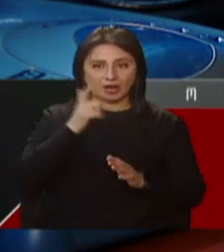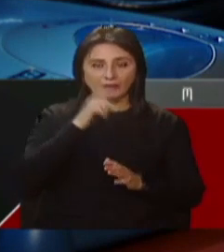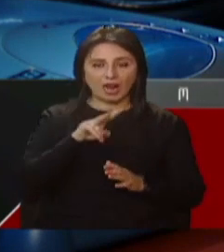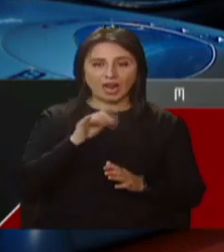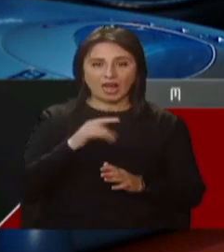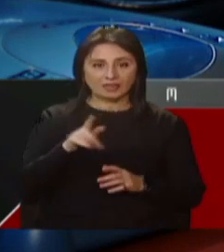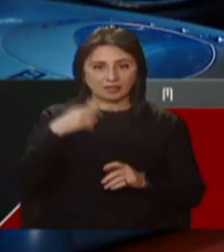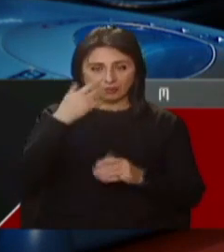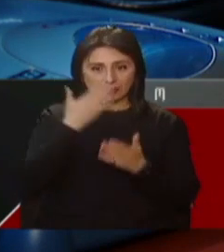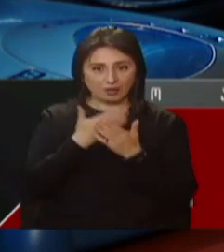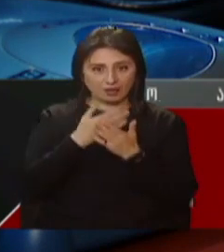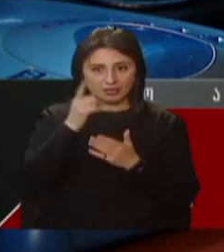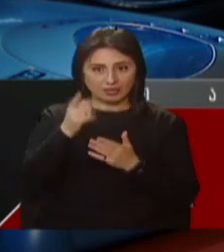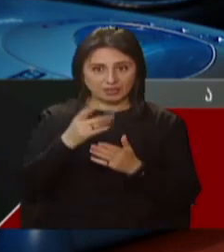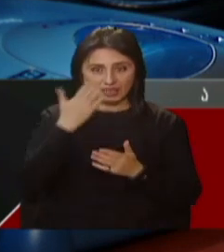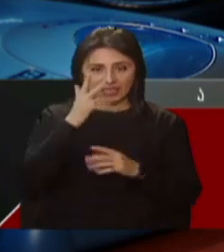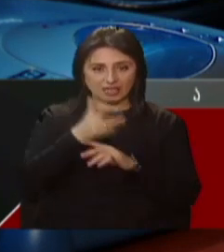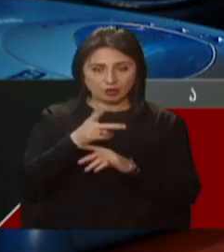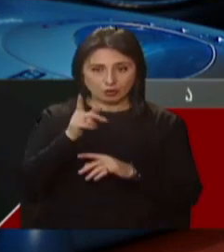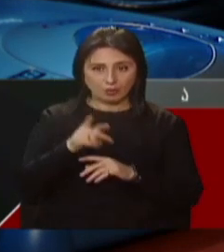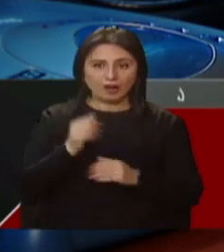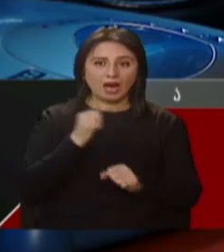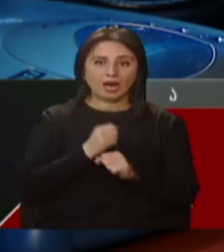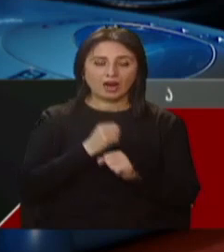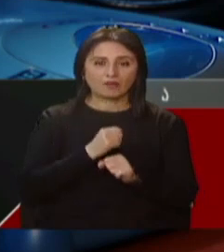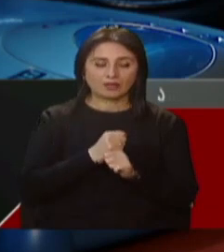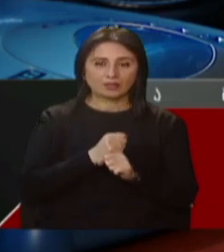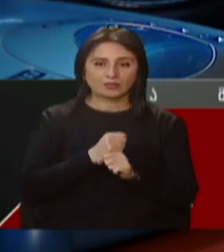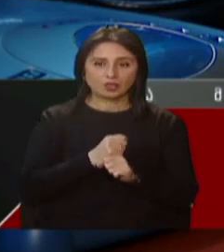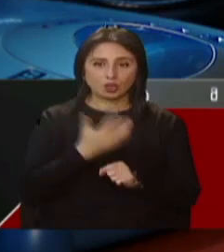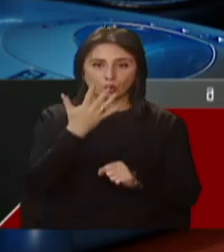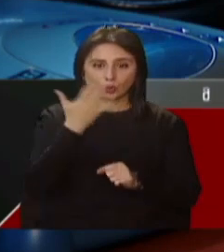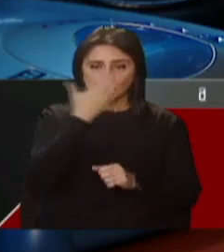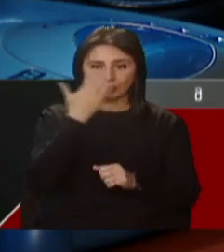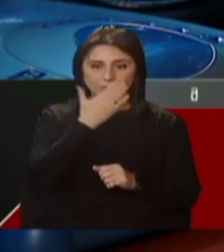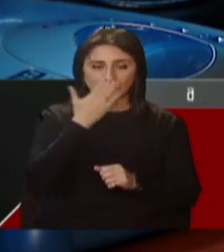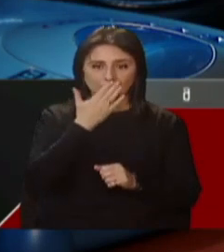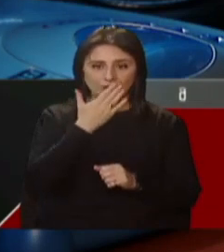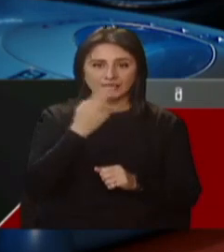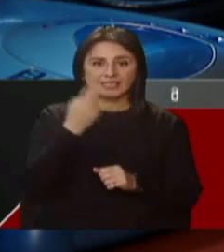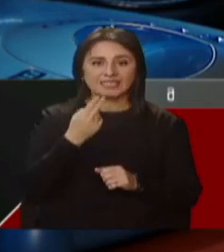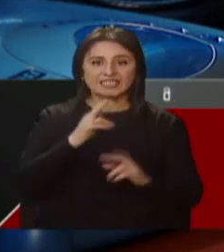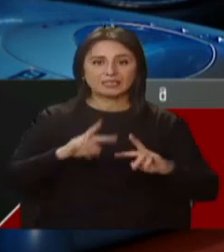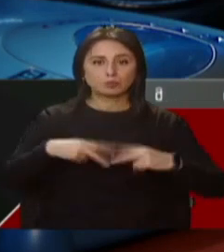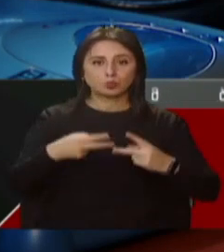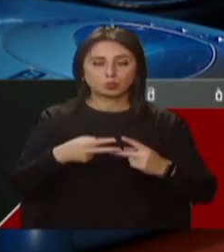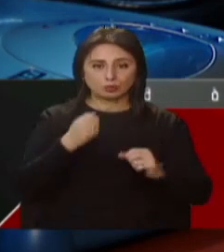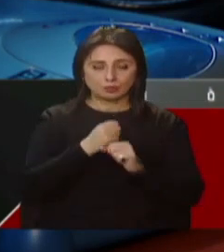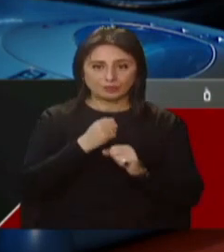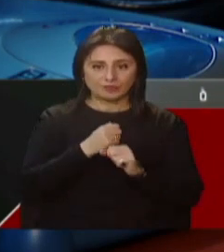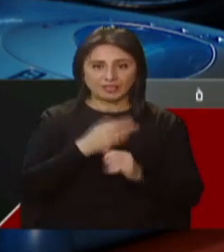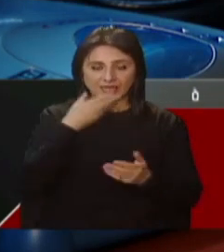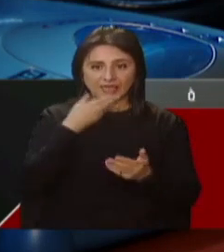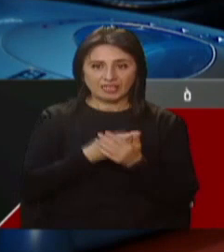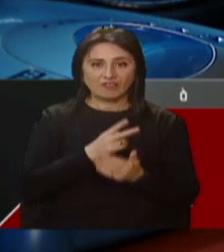ლანას რეტროსპექტივა. ფილმების რეტროსპექტივა და გავაკეთეთ ხუთი ფილმის ციფრული ვერსია